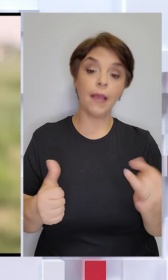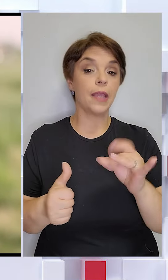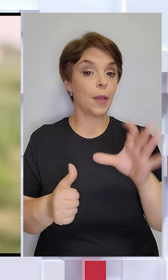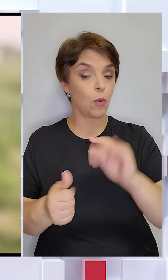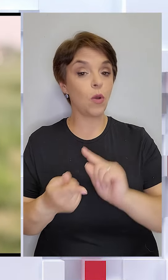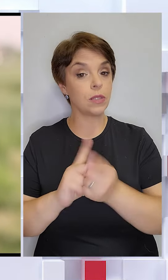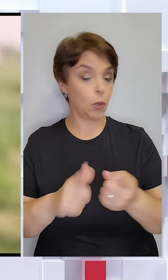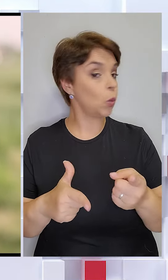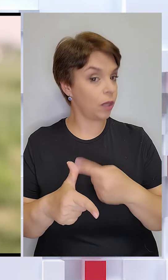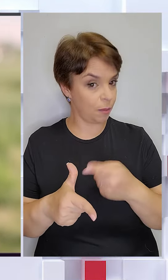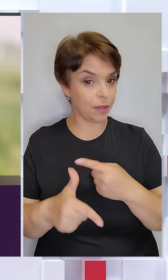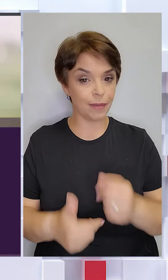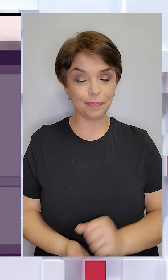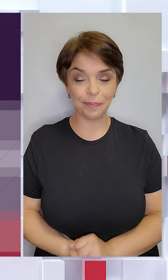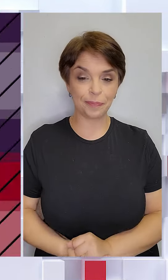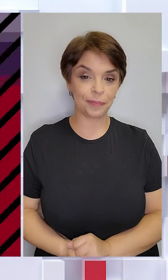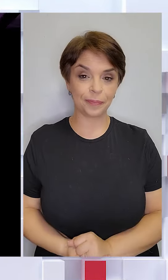про зміну імені.